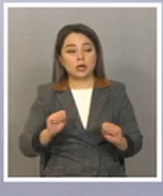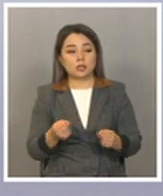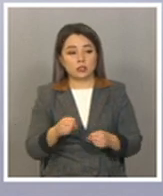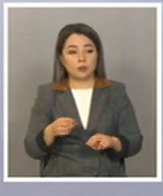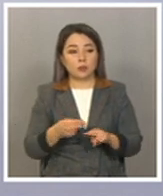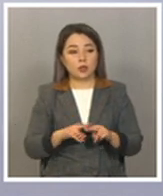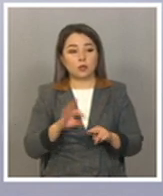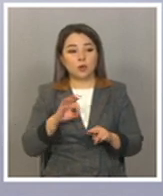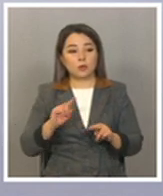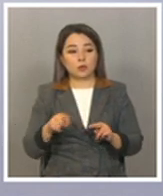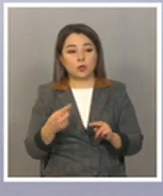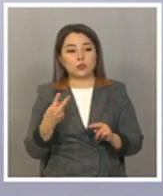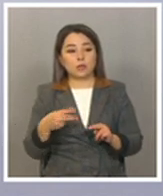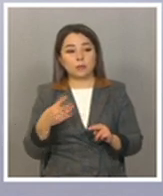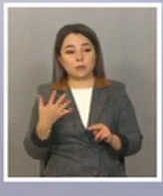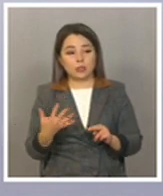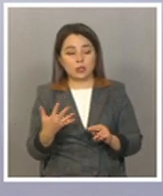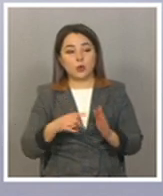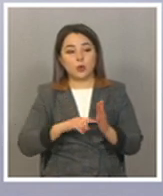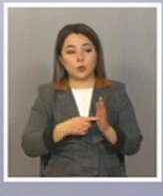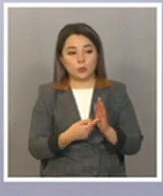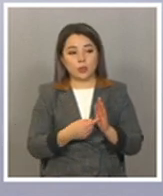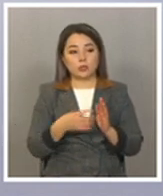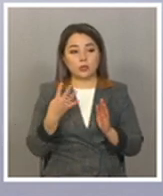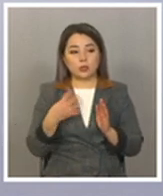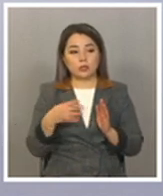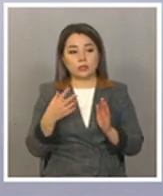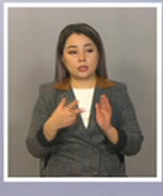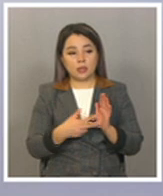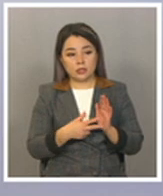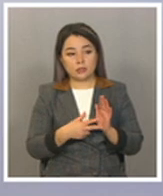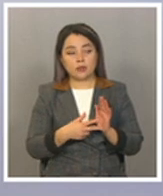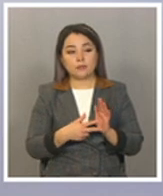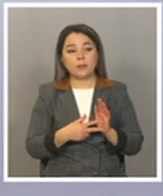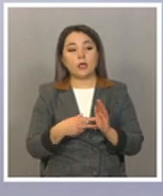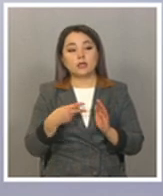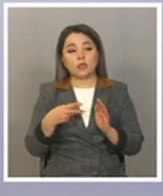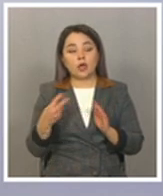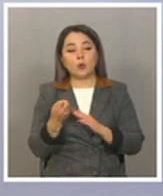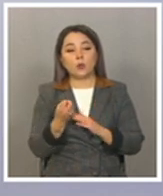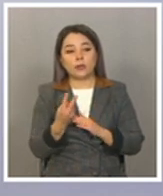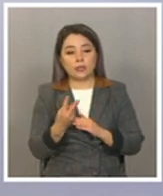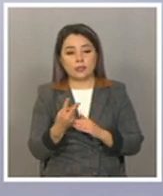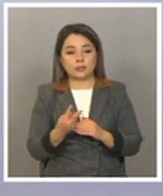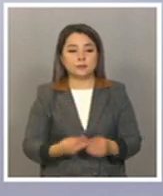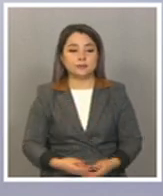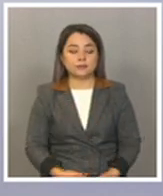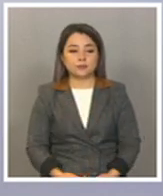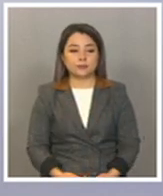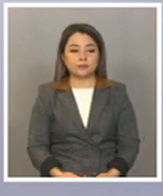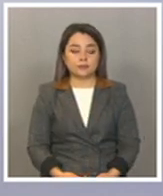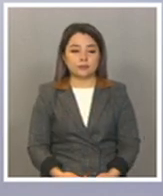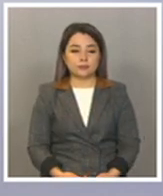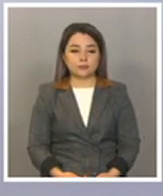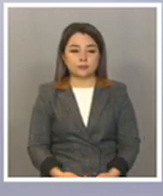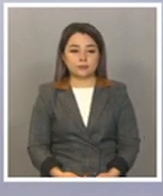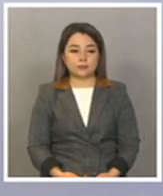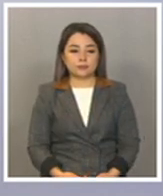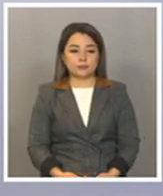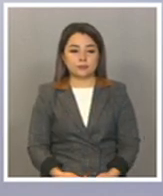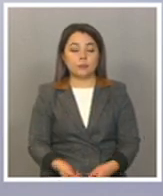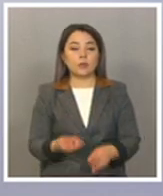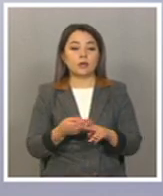0,125-ке көбейтеміз. Сонда 48 көбейтілген 0,125 12-ге тең болады екен.